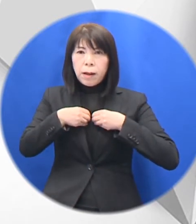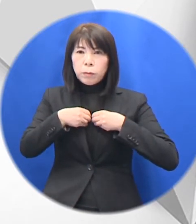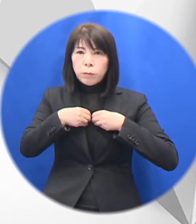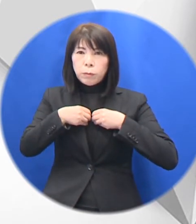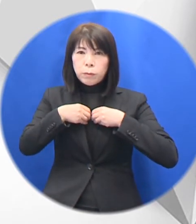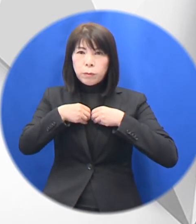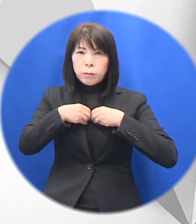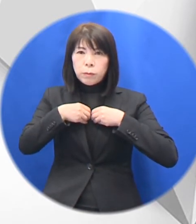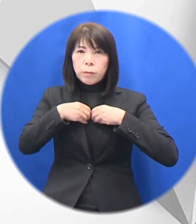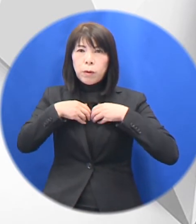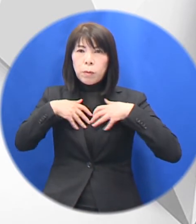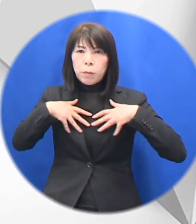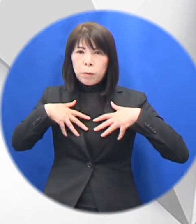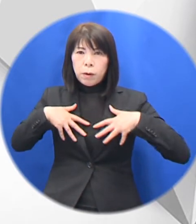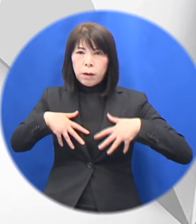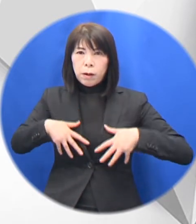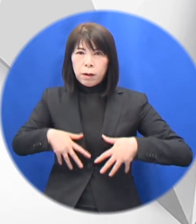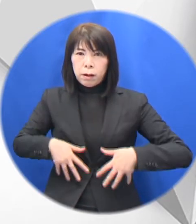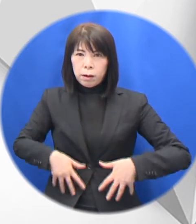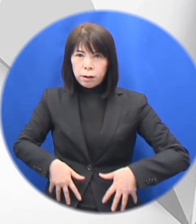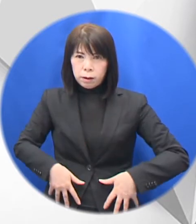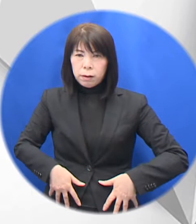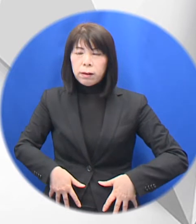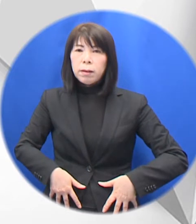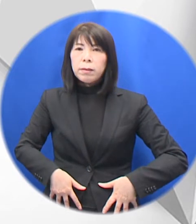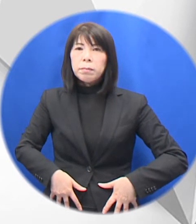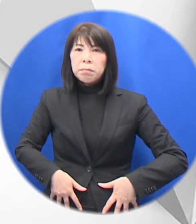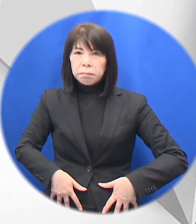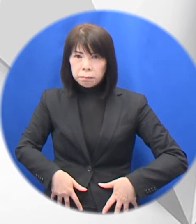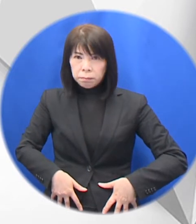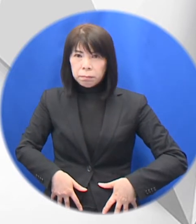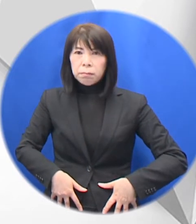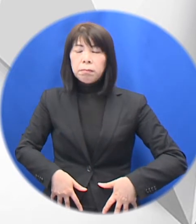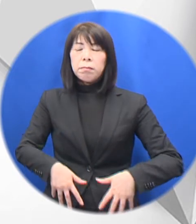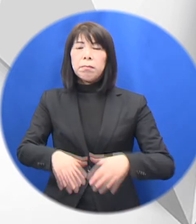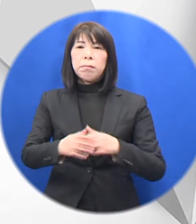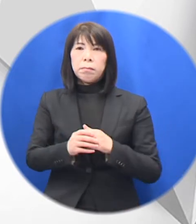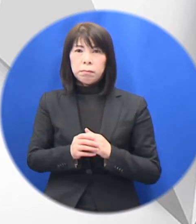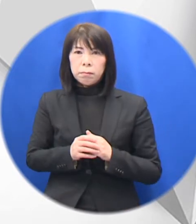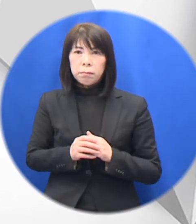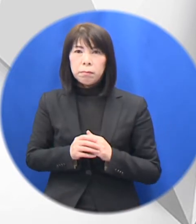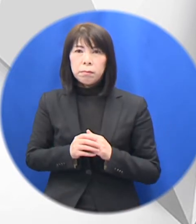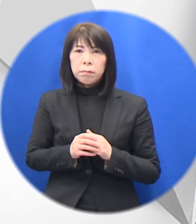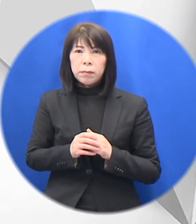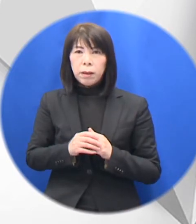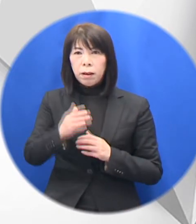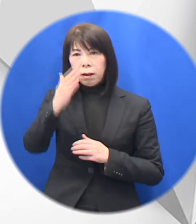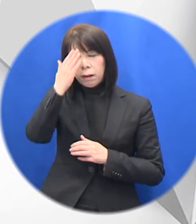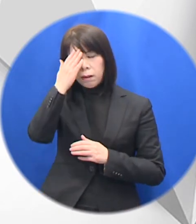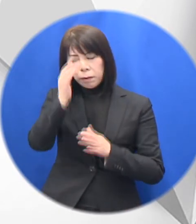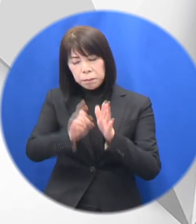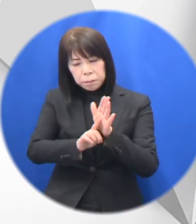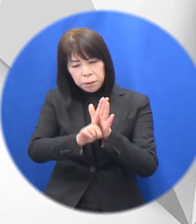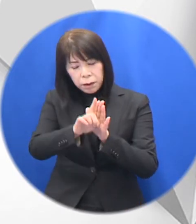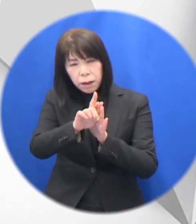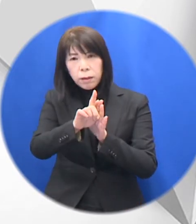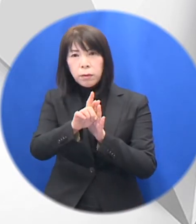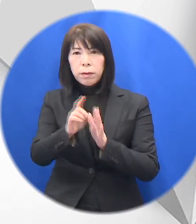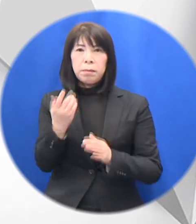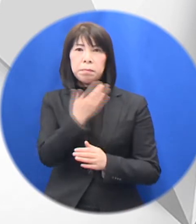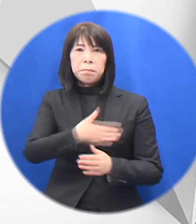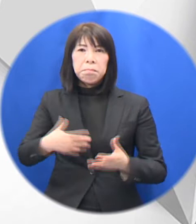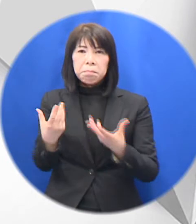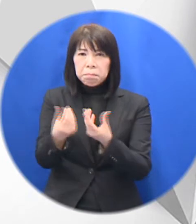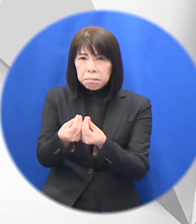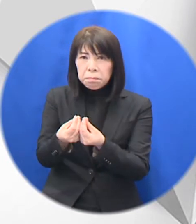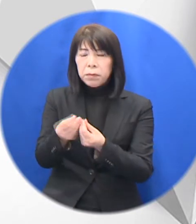それによって新型コロナウイルスは人の細胞の中で増殖し 発熱などのさまざまな症状を引き起こ